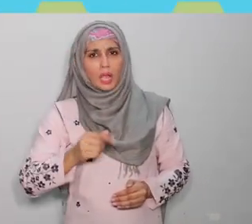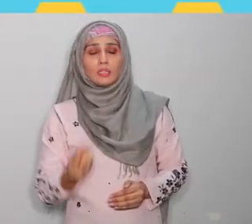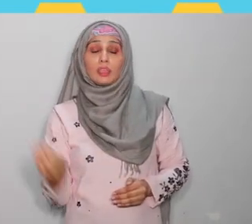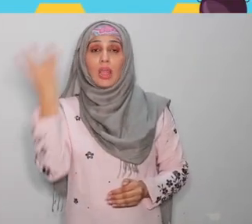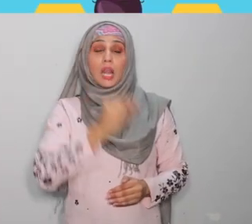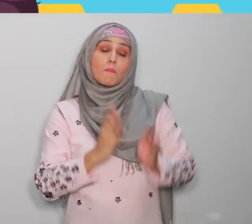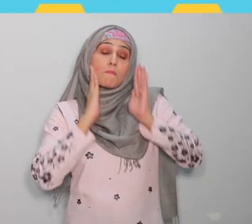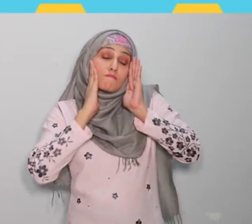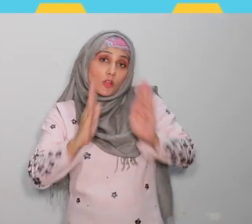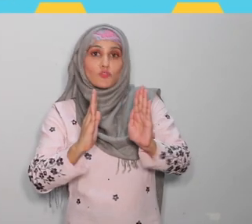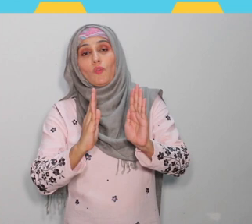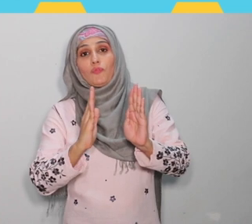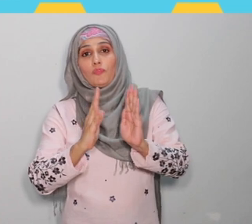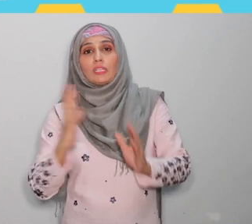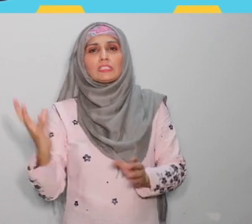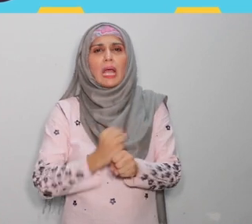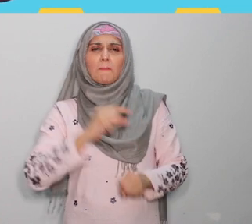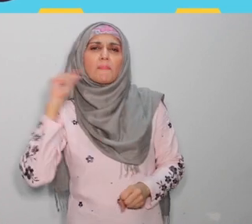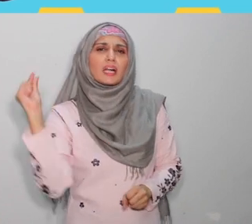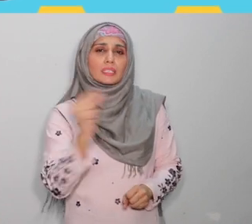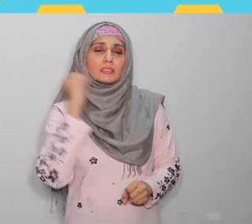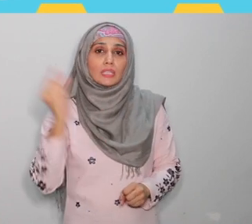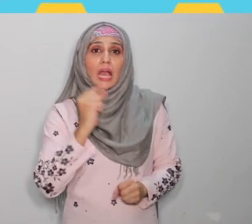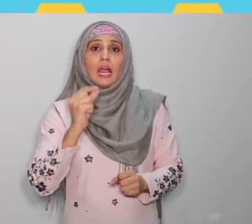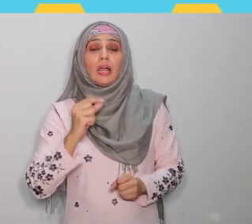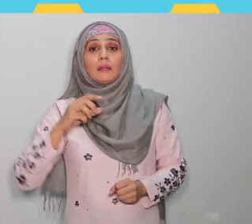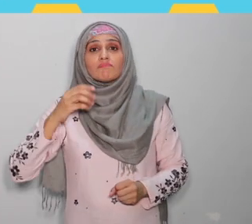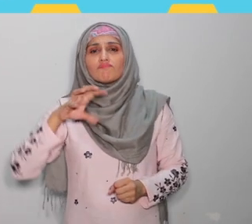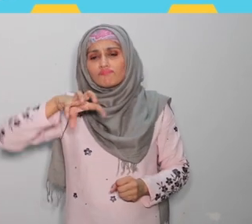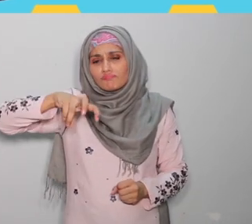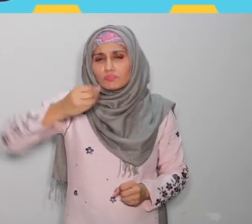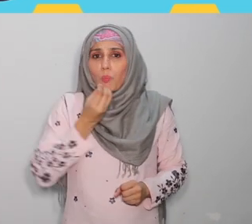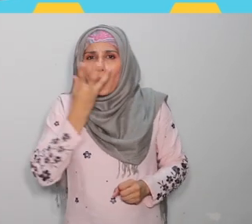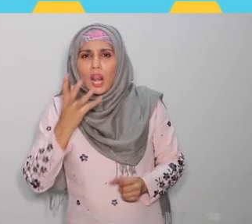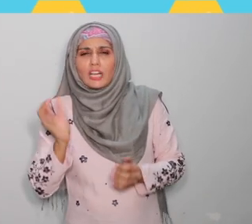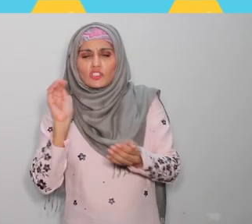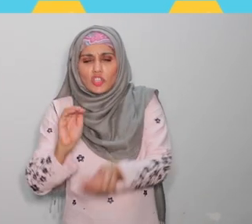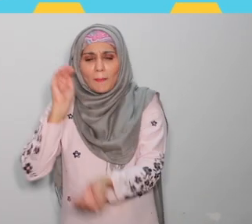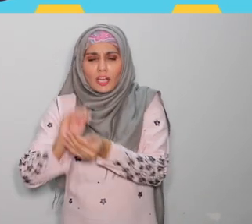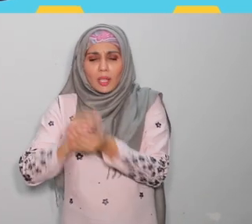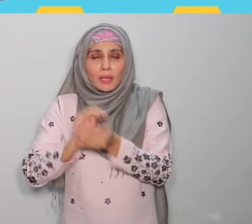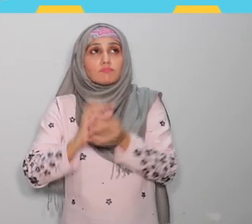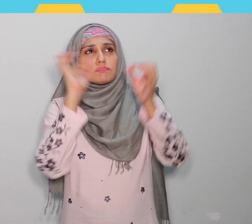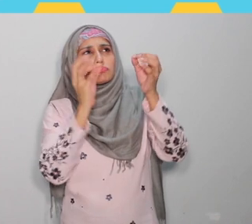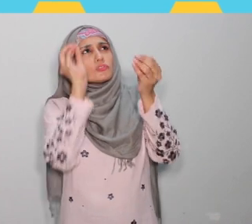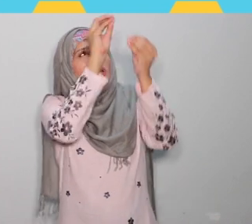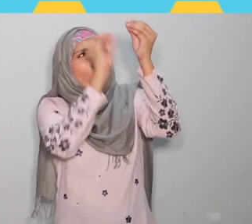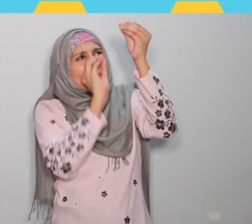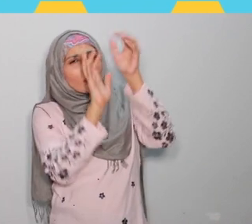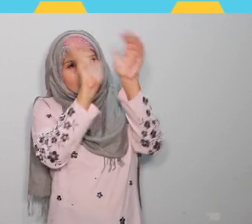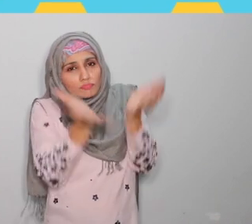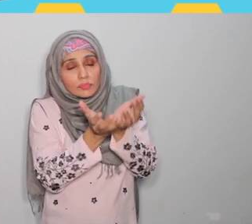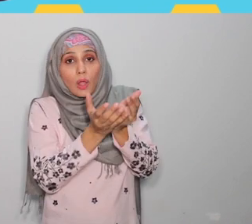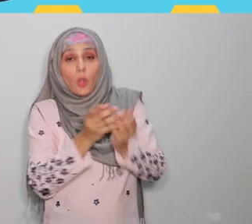आज भी बहुत मशरूफ दिन था तमाम मक्खियां रस जमा करके छत से मिला रही थी और आ